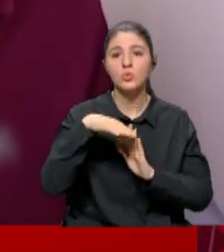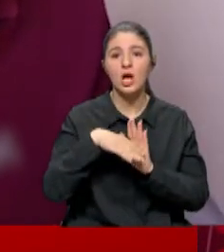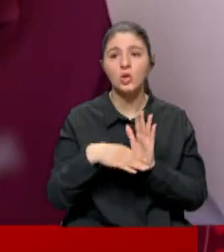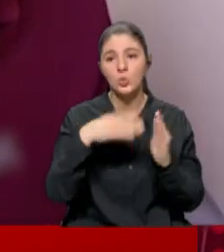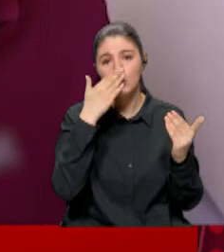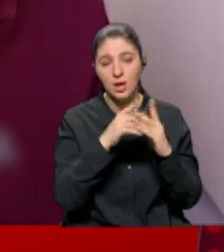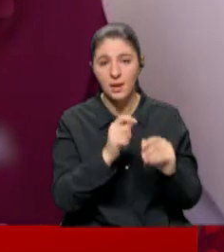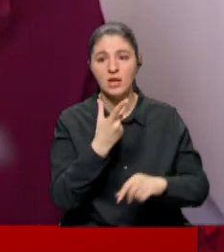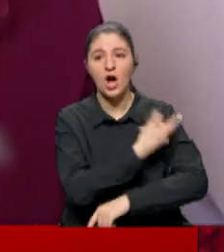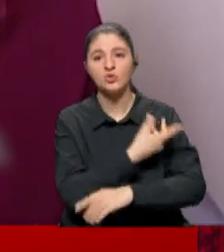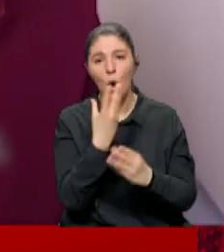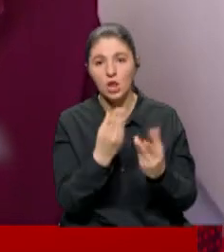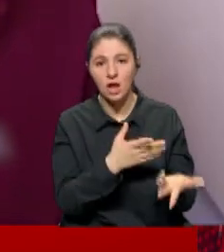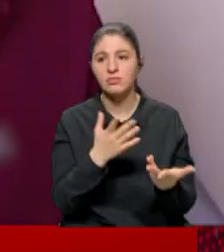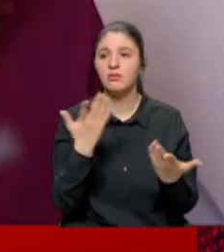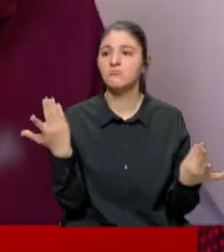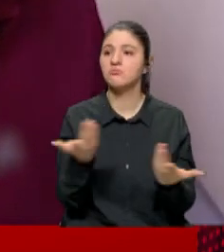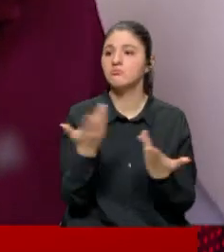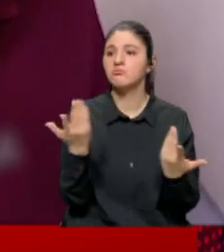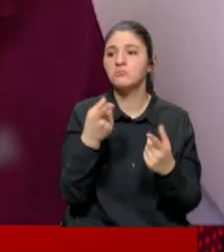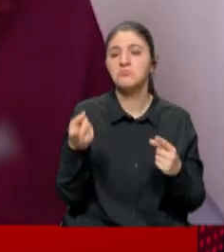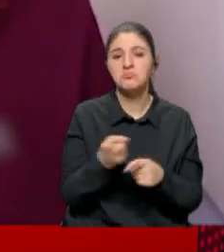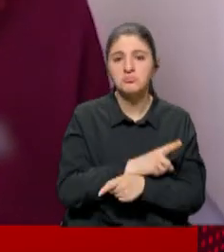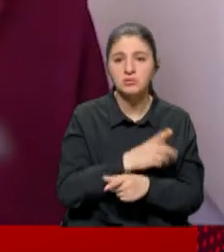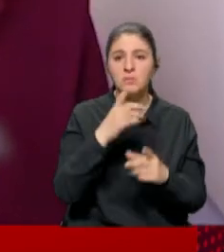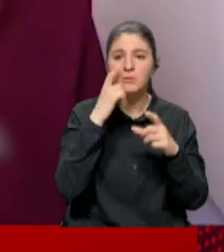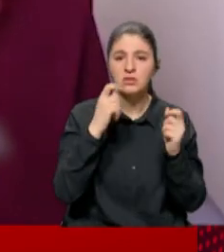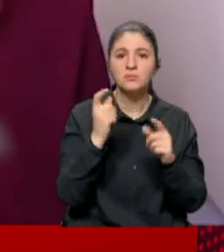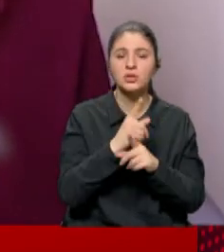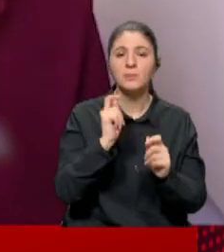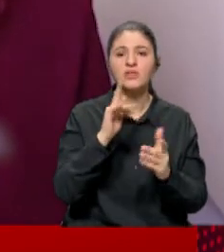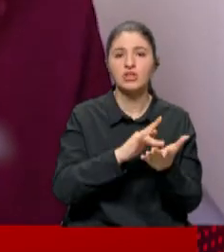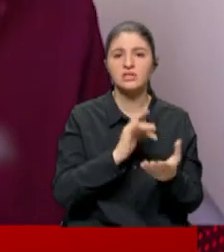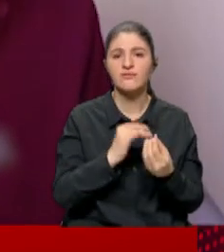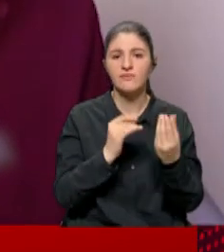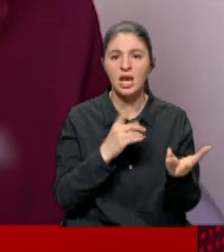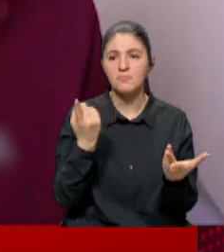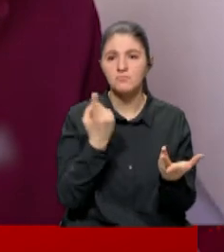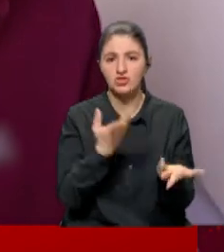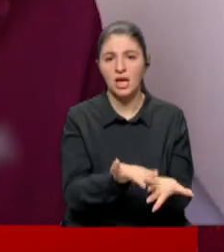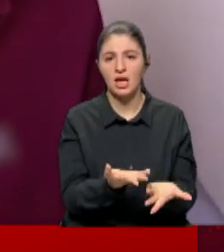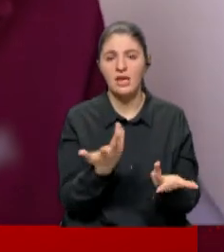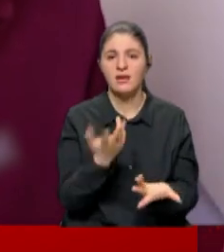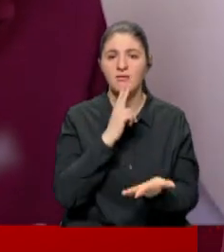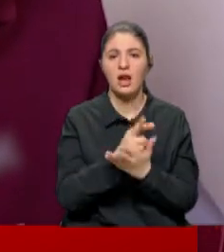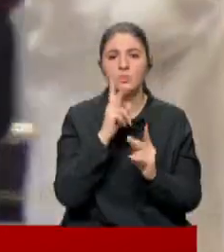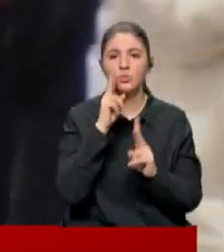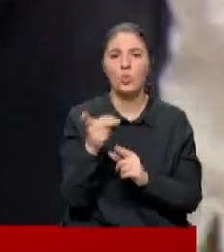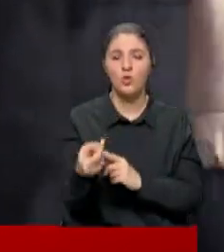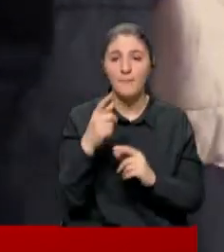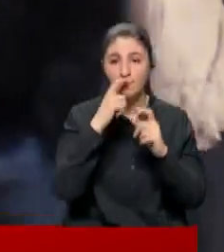kurallara uyan, aşısını olan, tedbirini alan insanları cezalandıran bir şey, karar gibi